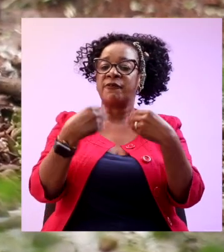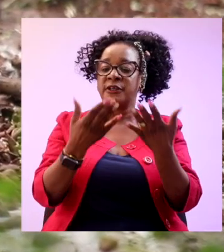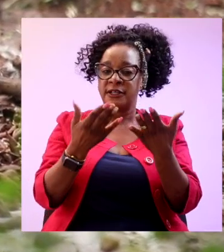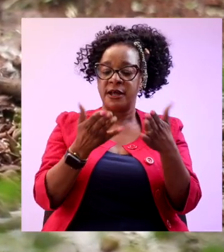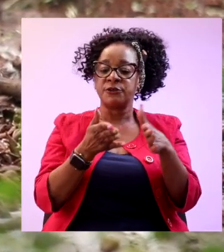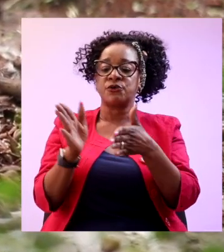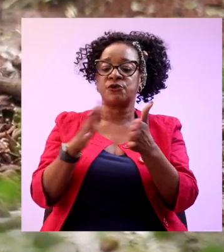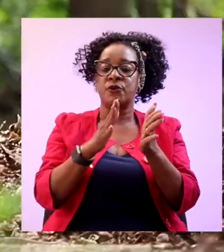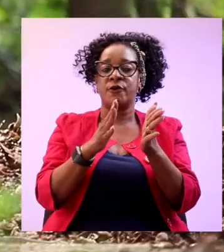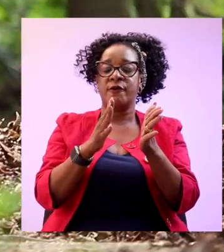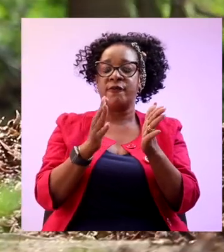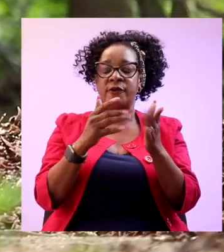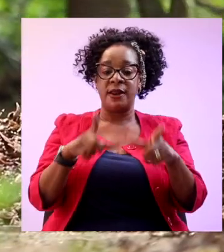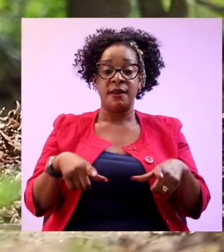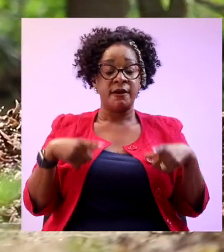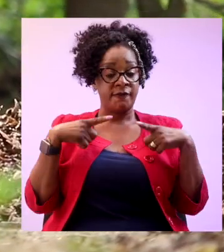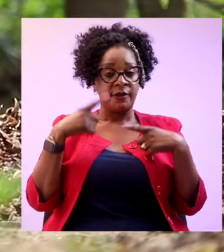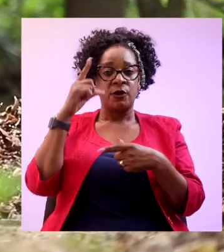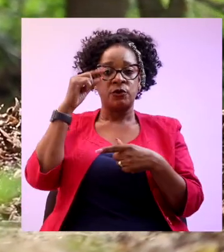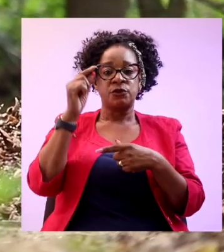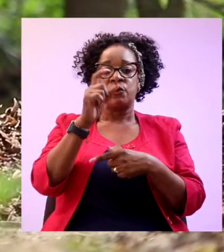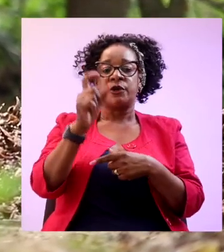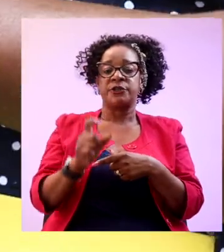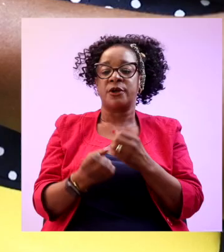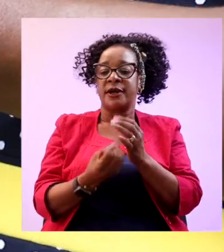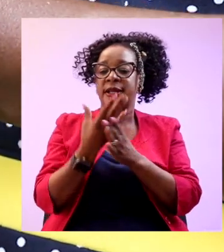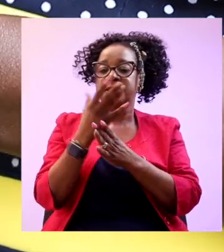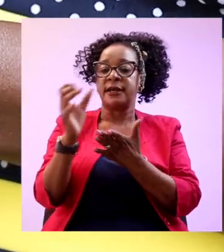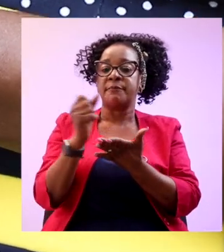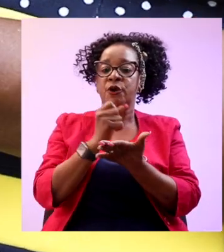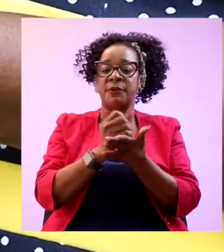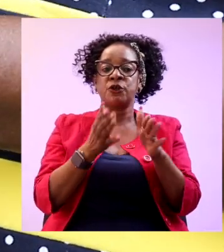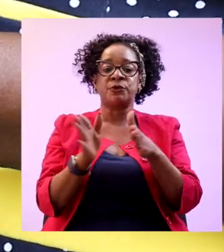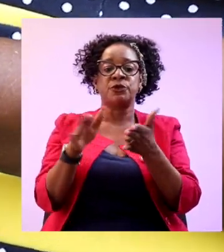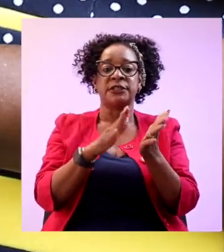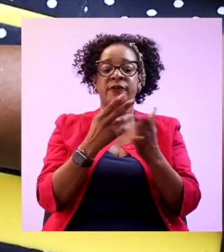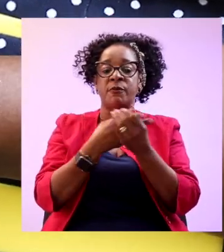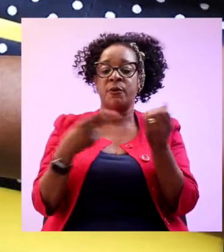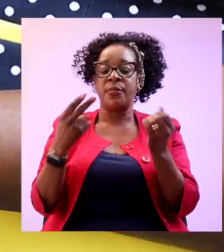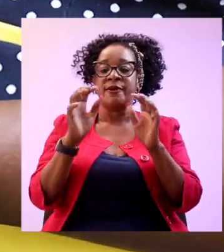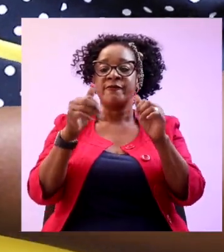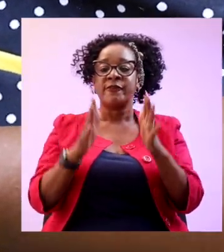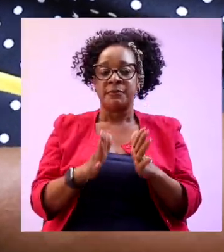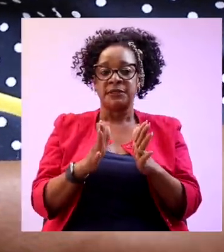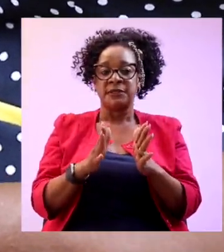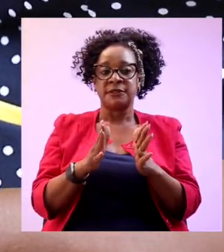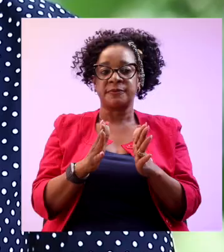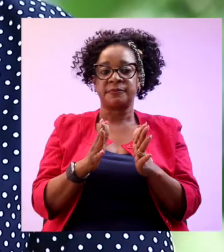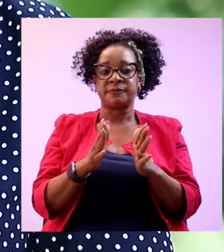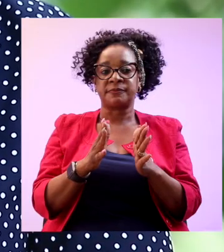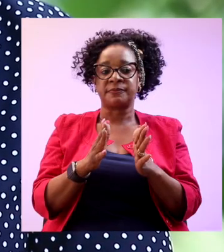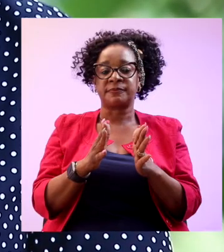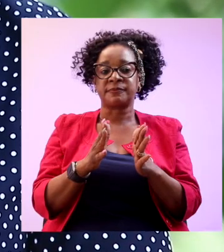a source of livelihood for countless families in the coastal region, creating employment opportunities for both farmers and